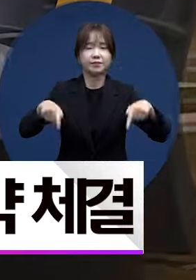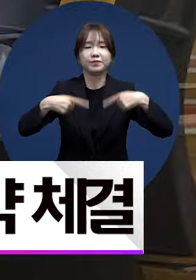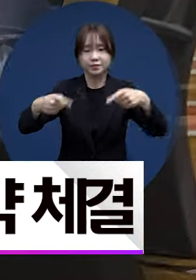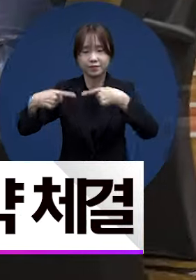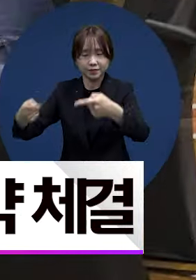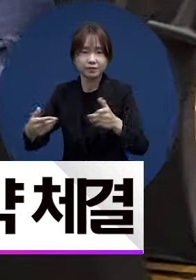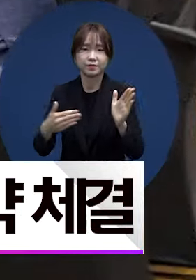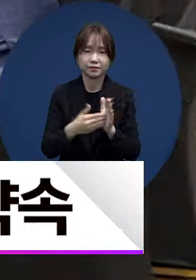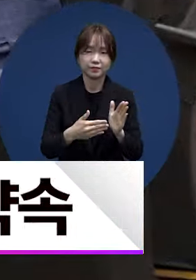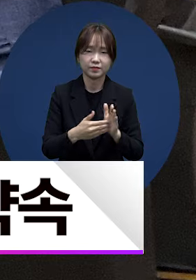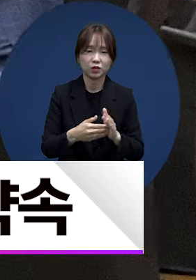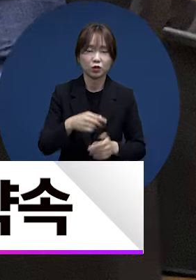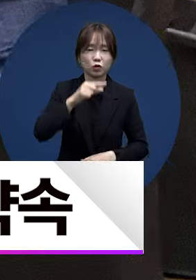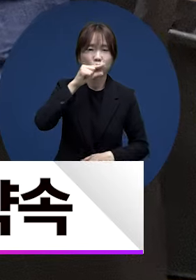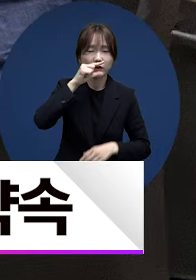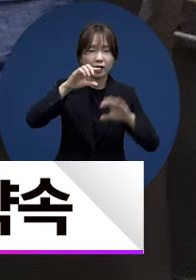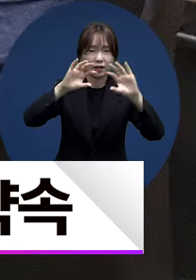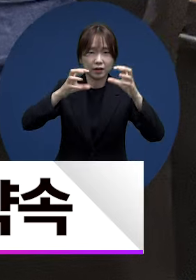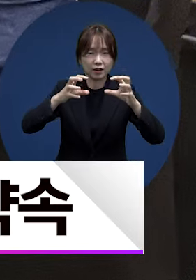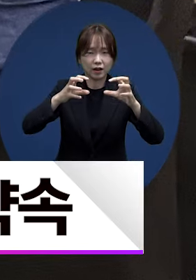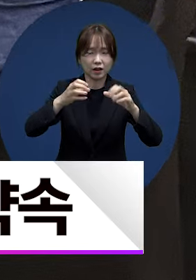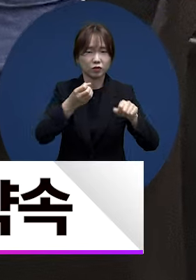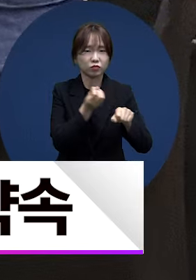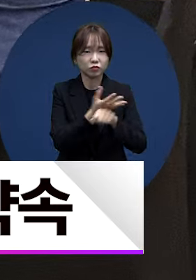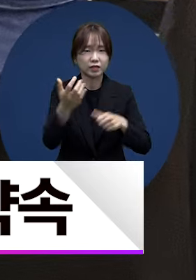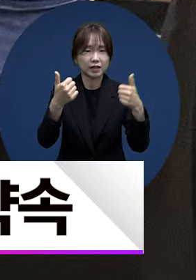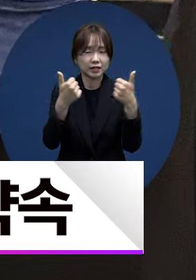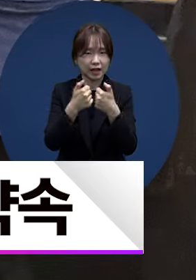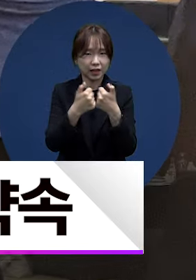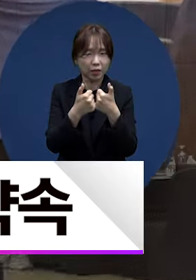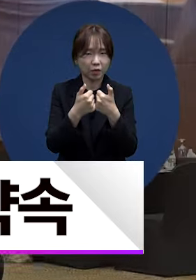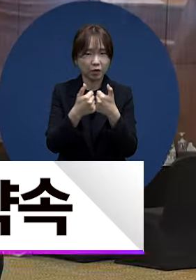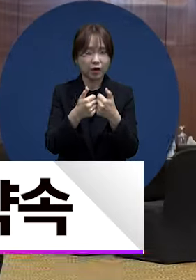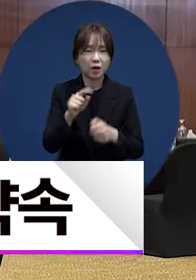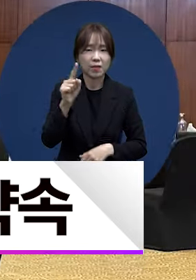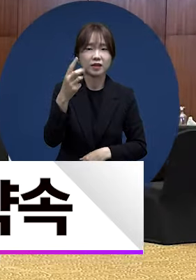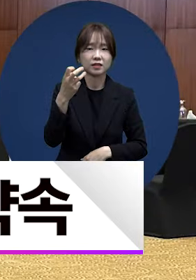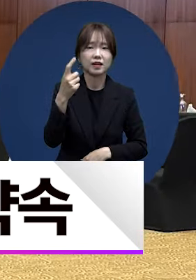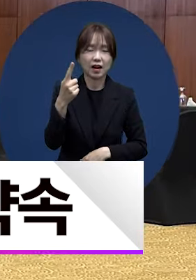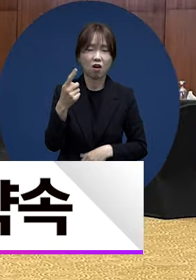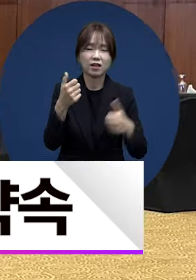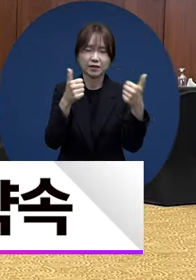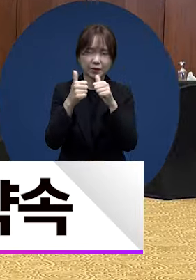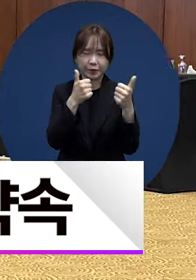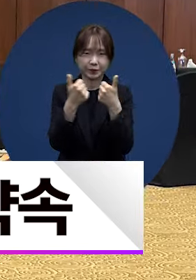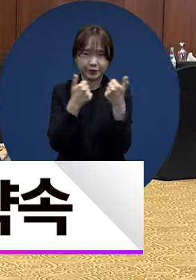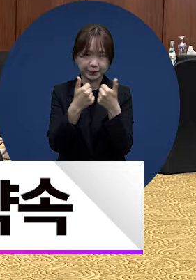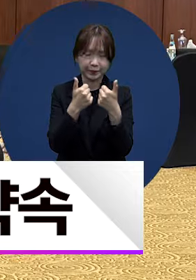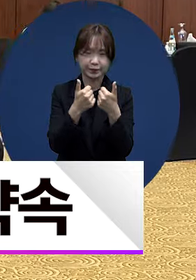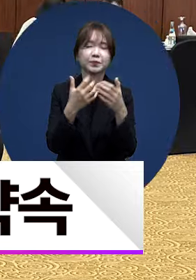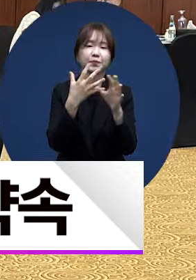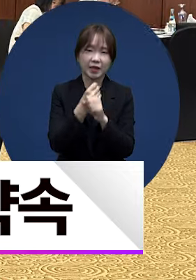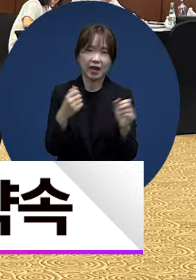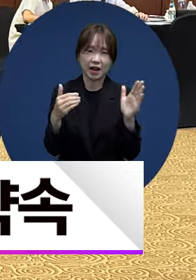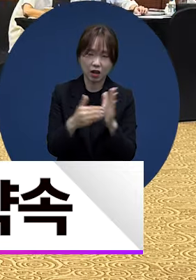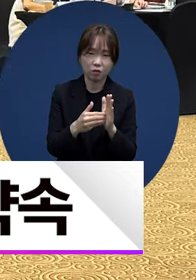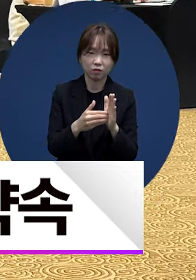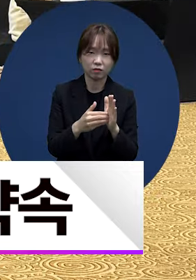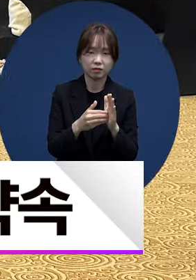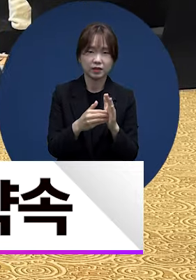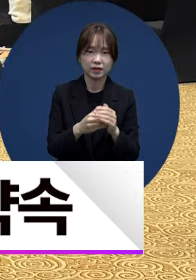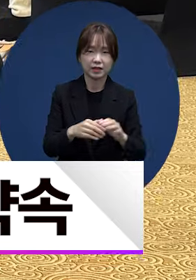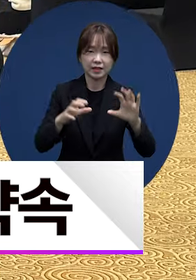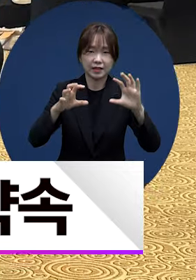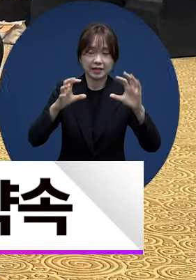기업이 참여했습니다. 두바이에서 개최된 수출 상담회에서는 131건의 상담을 통해 이루어진 계약으로